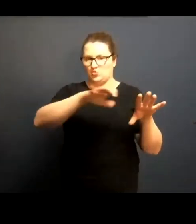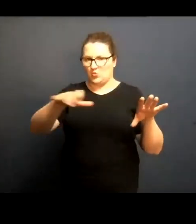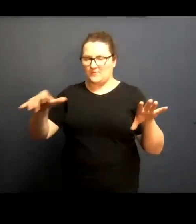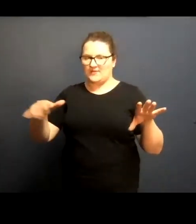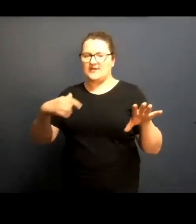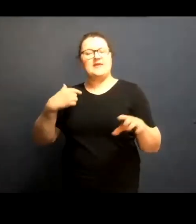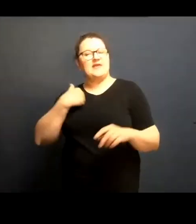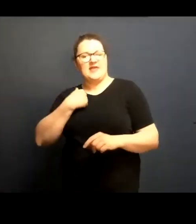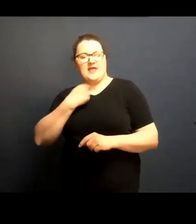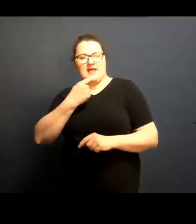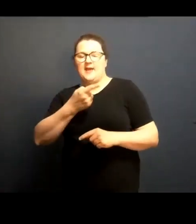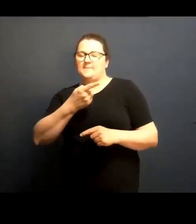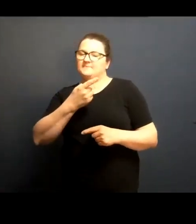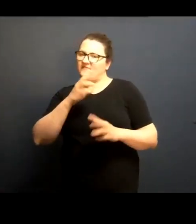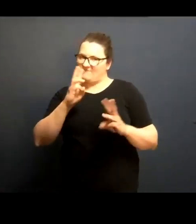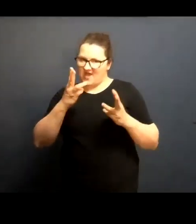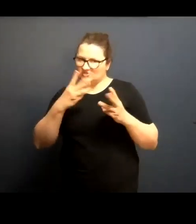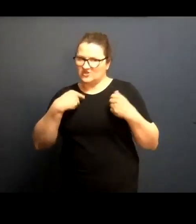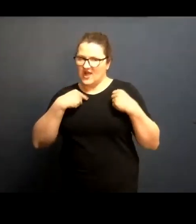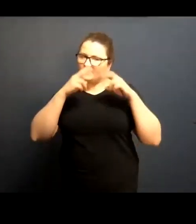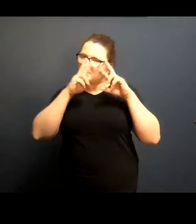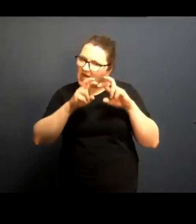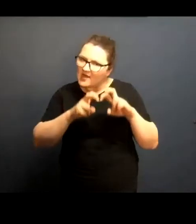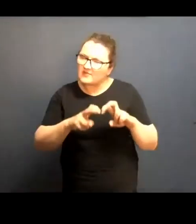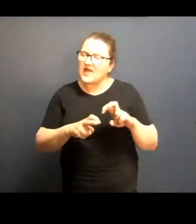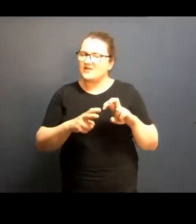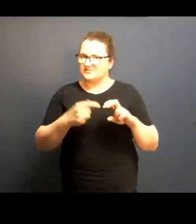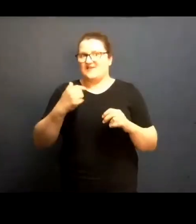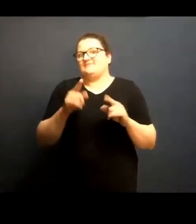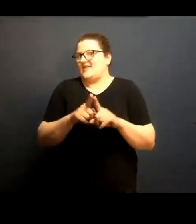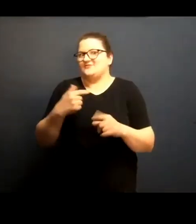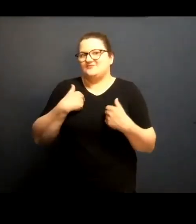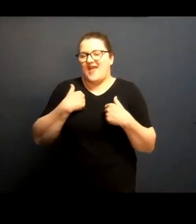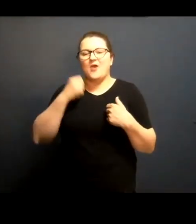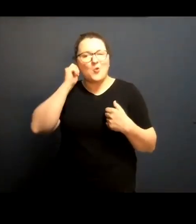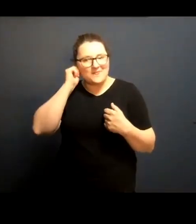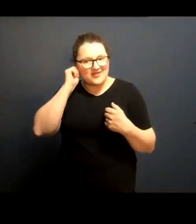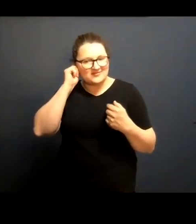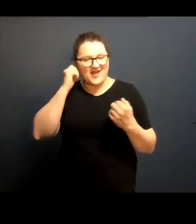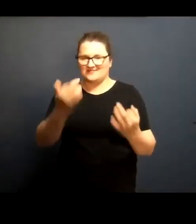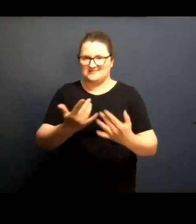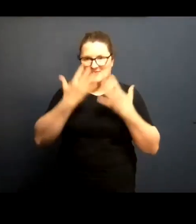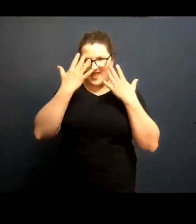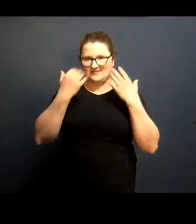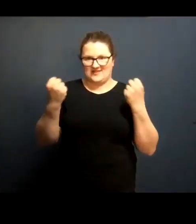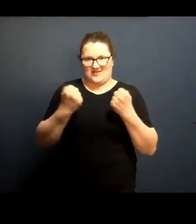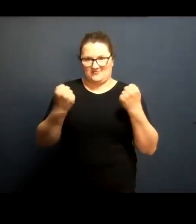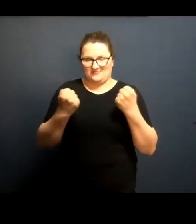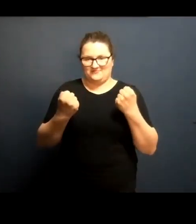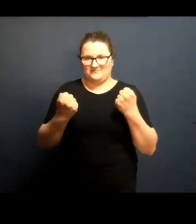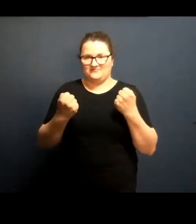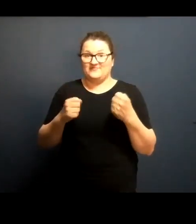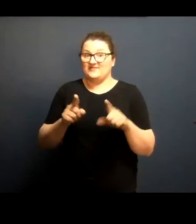mnie, jako dla badaczki, ale także kobiety, niezwykle inspirujący. Ja też zmieniłam, po tym zresztą